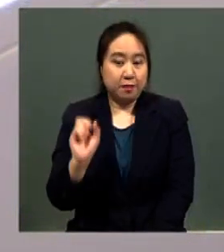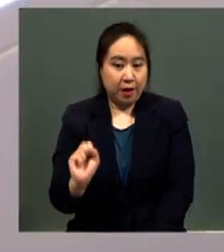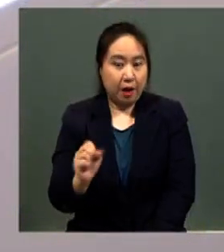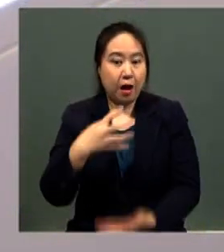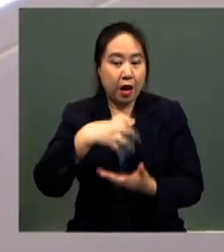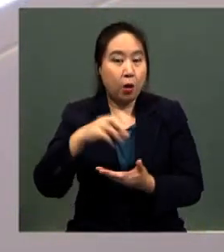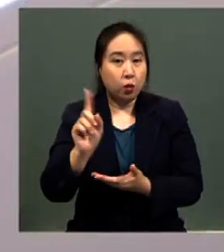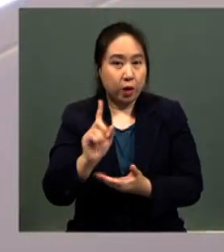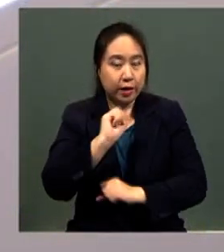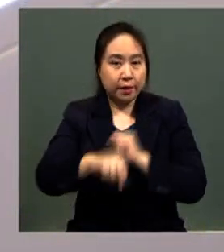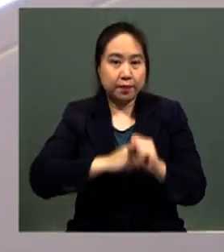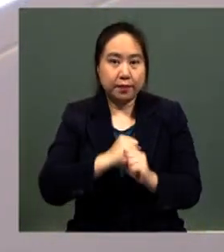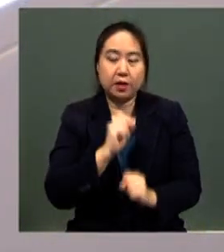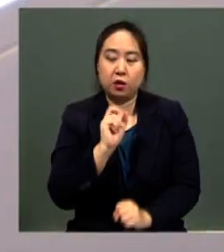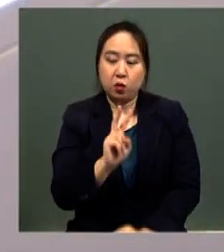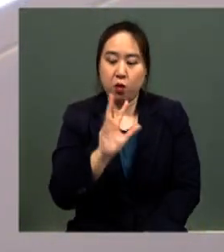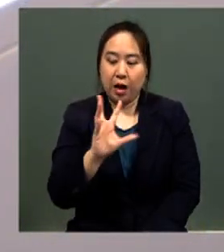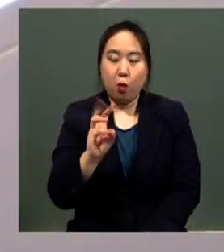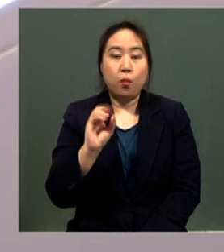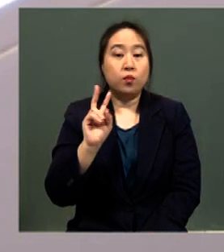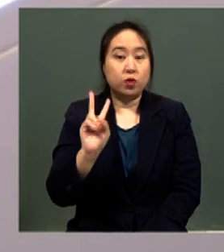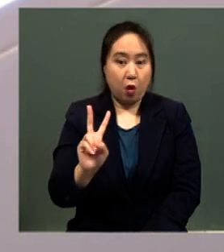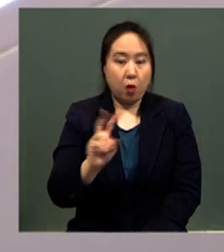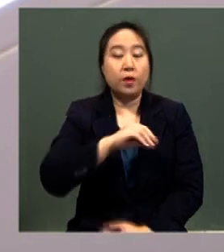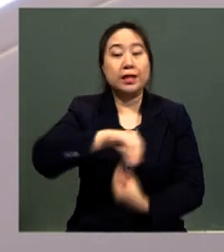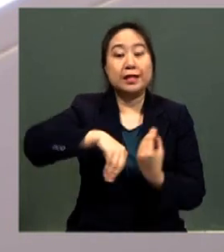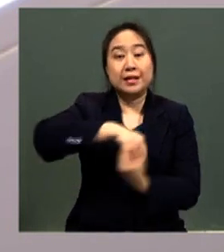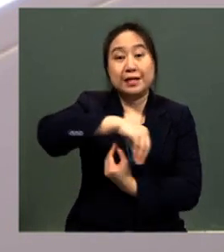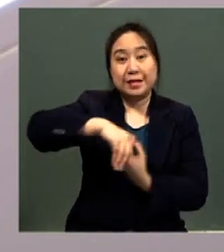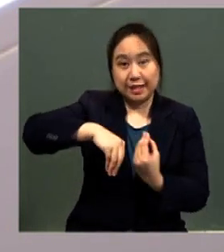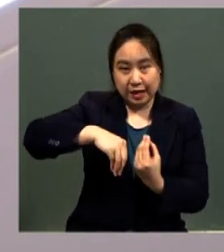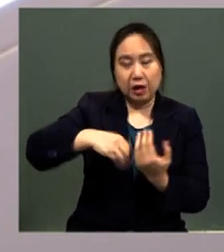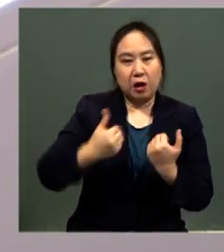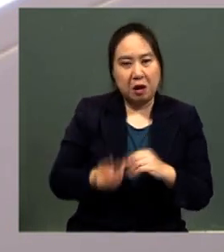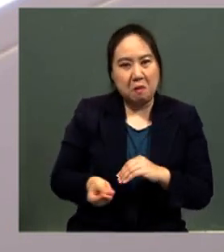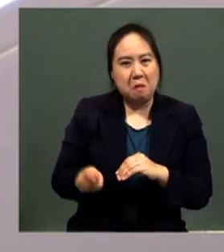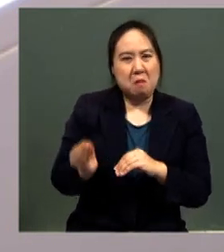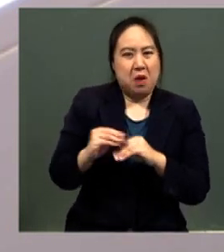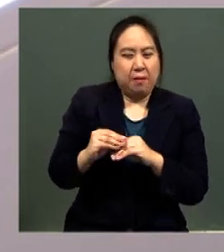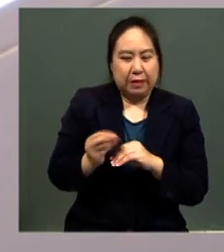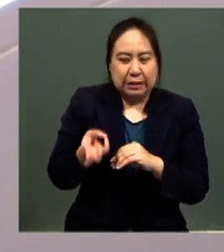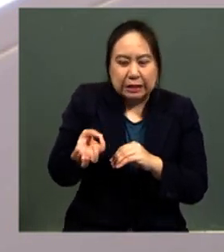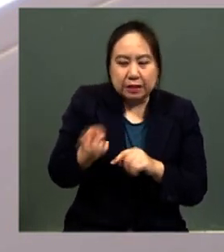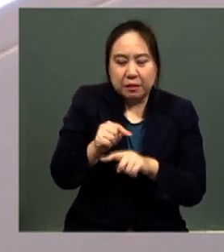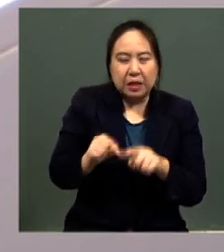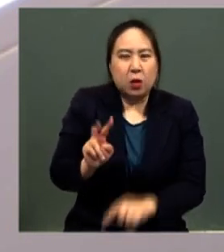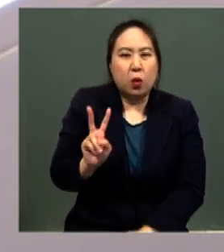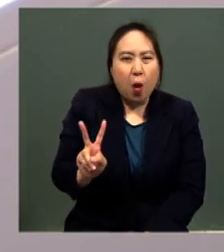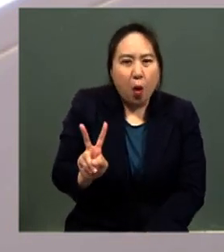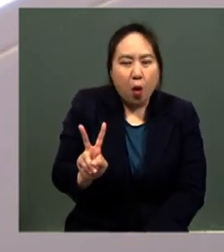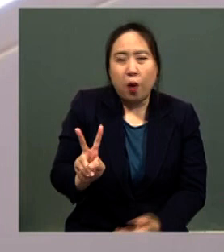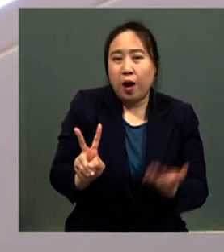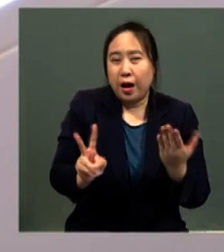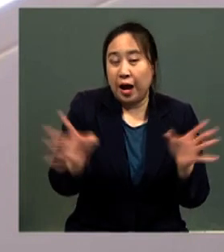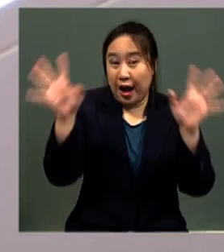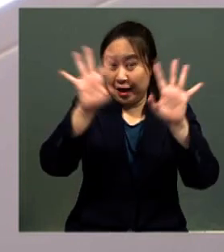ของปี2562นั้นว่าเศรษฐกิจของเรานั้นขยายตัวต่ำสุด 2% ต่ำสุดในกลุ่ม